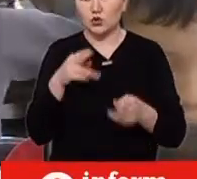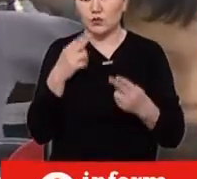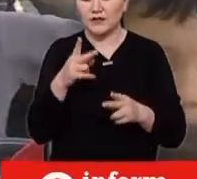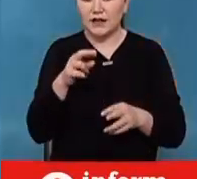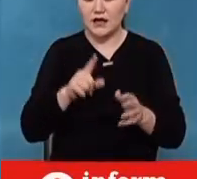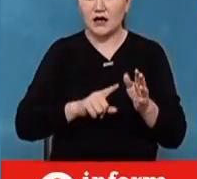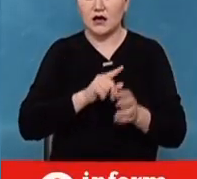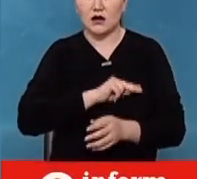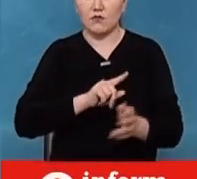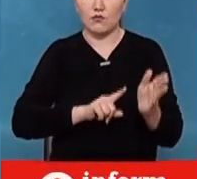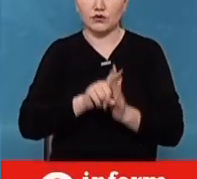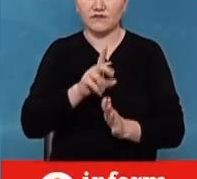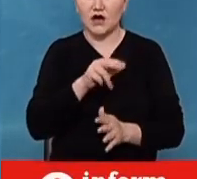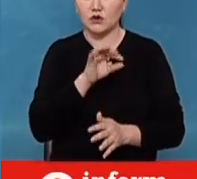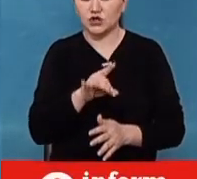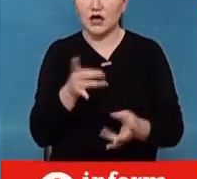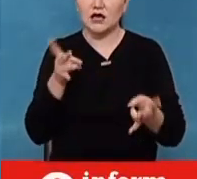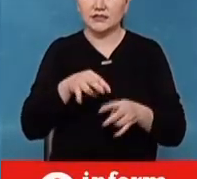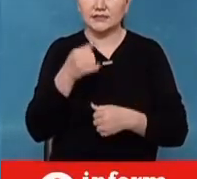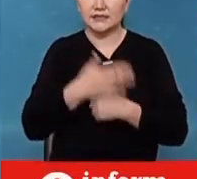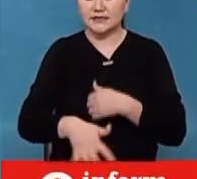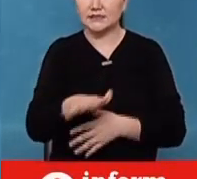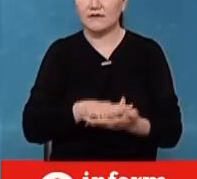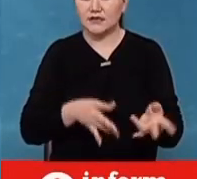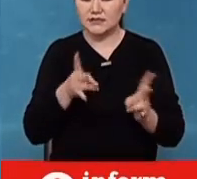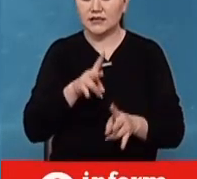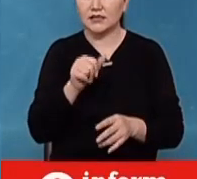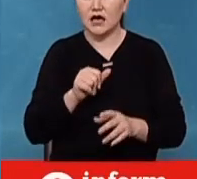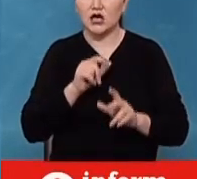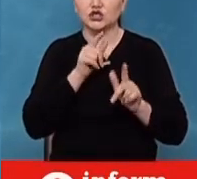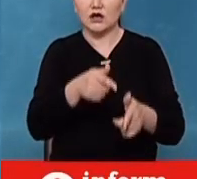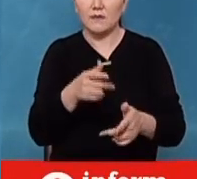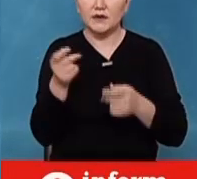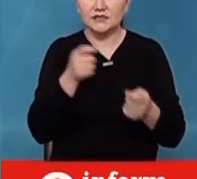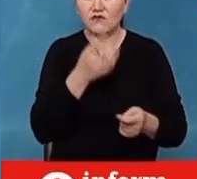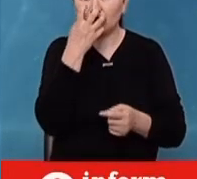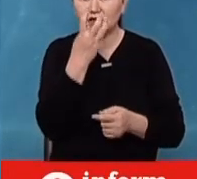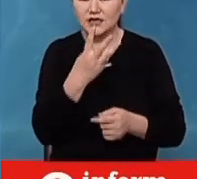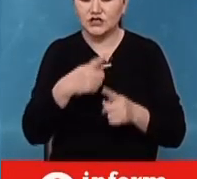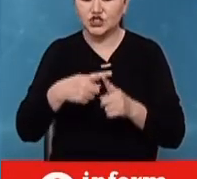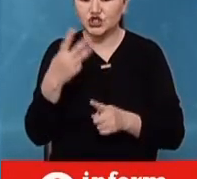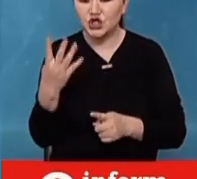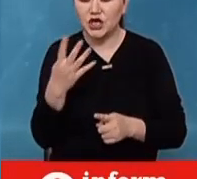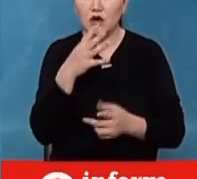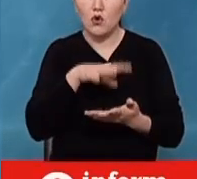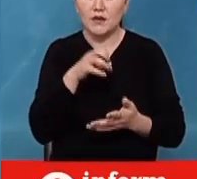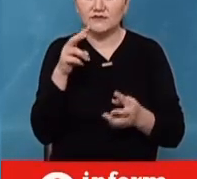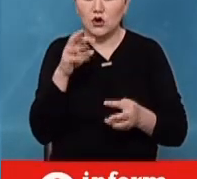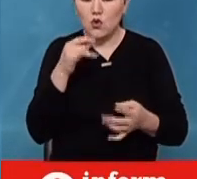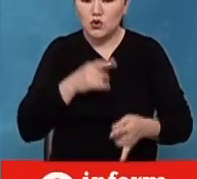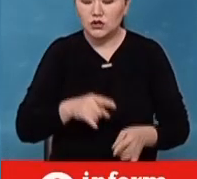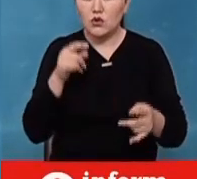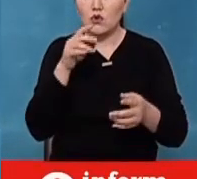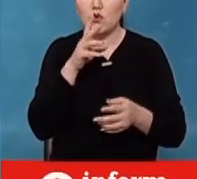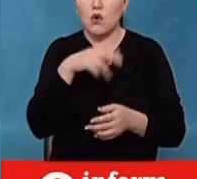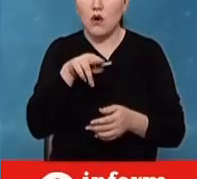активации ваучера. Потом в центре остается написать заявление на зачисление, принести фото 3×4, копию свидетельства о рождении, копию